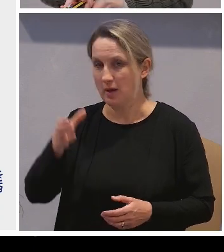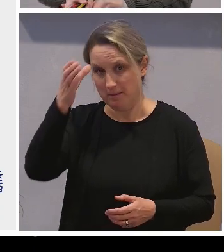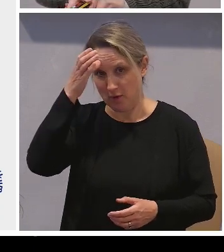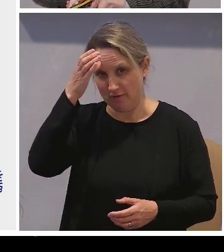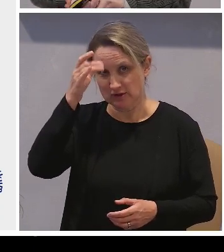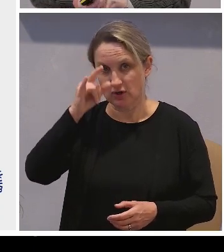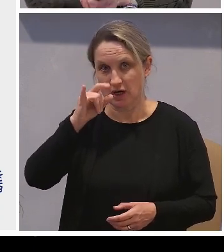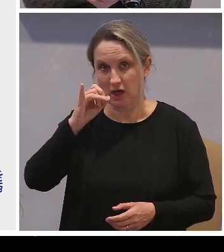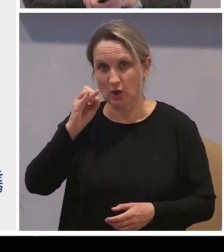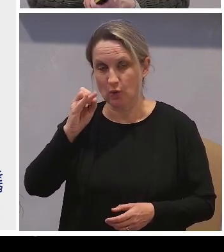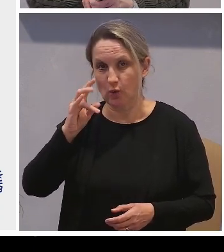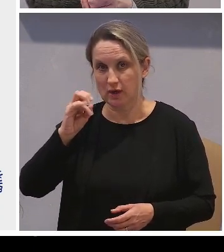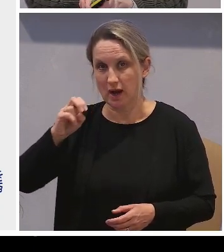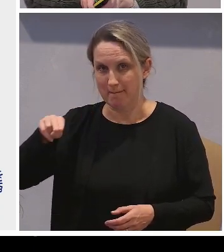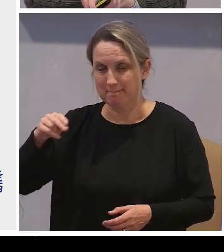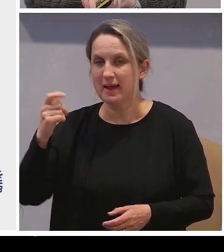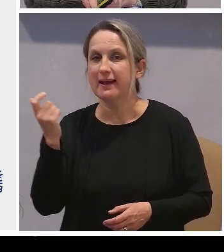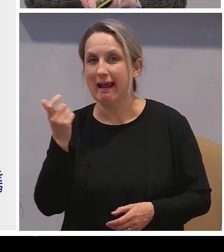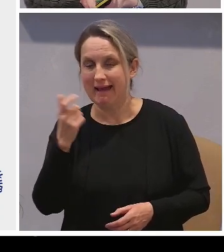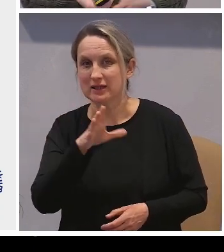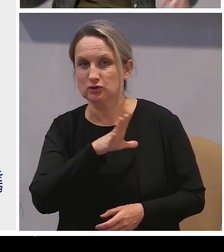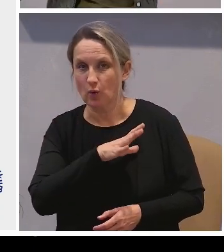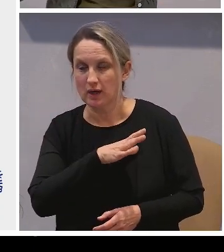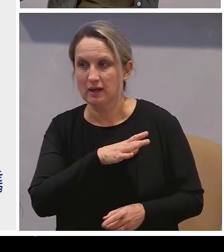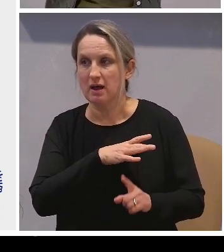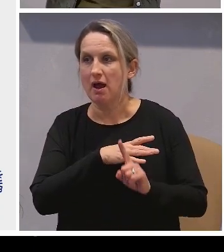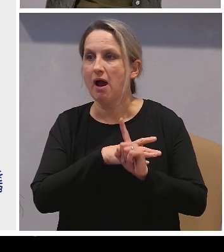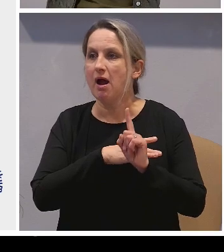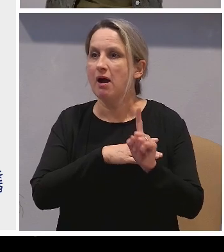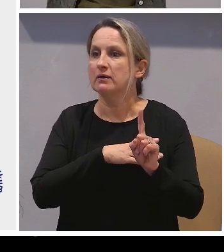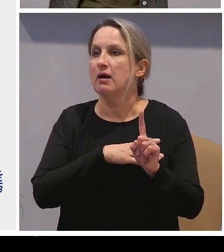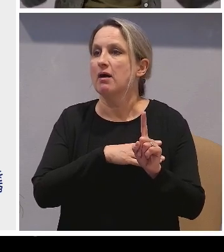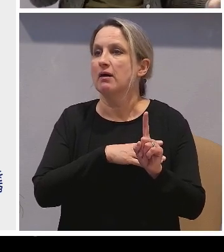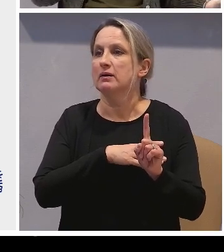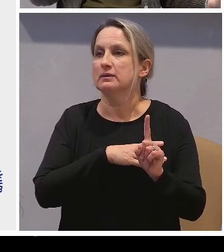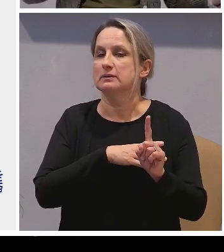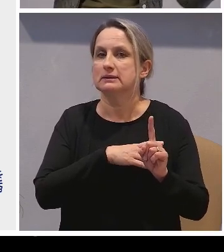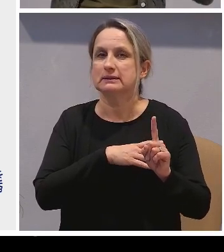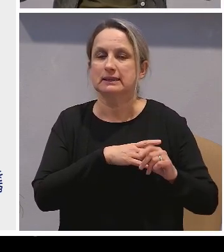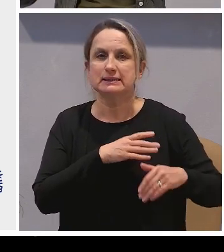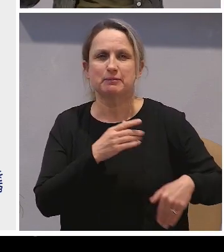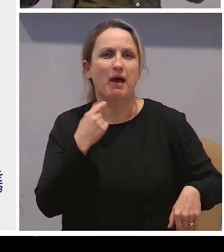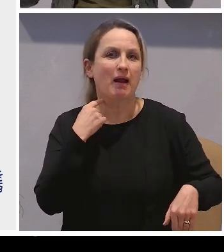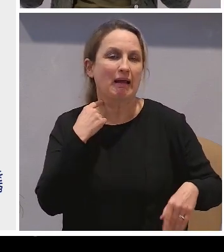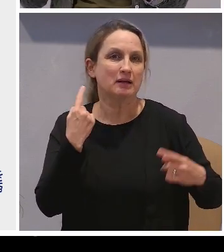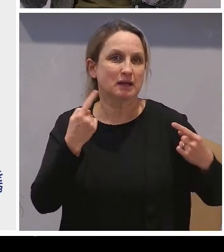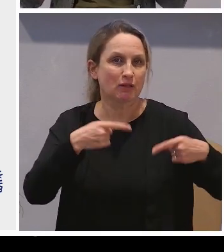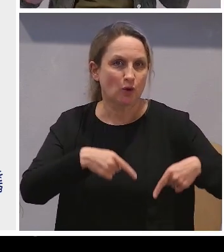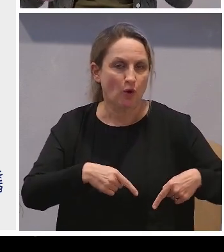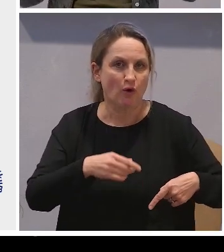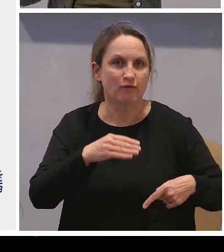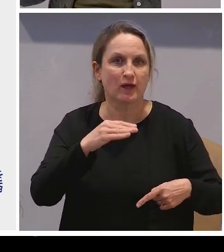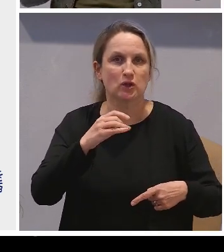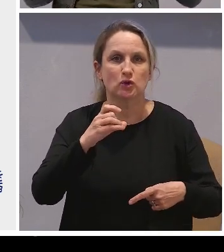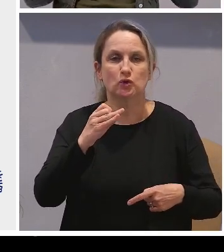küll rääkis sellest juba, aga et mis need haigused, kuhu me peaksime Professor need Onap was spinaalse lihasatroofia ja talking about this Duchenne